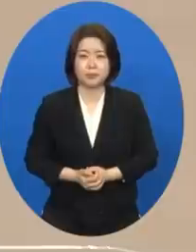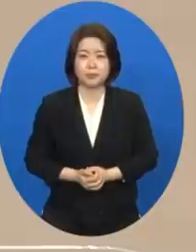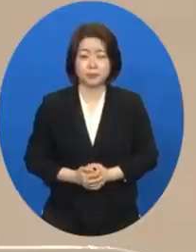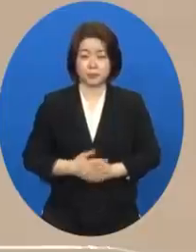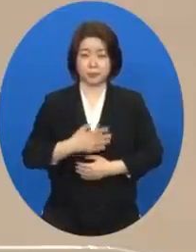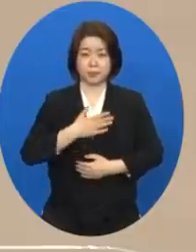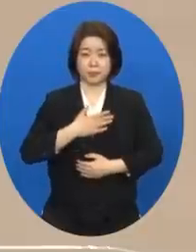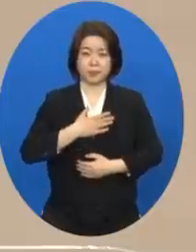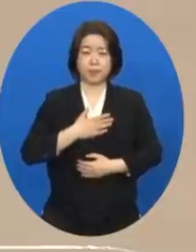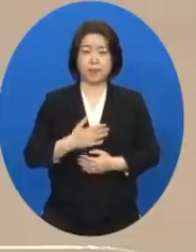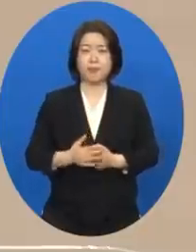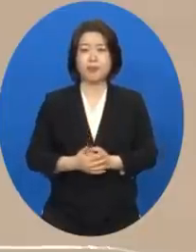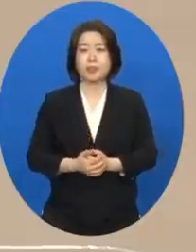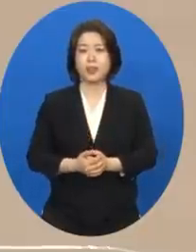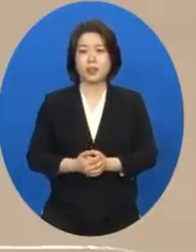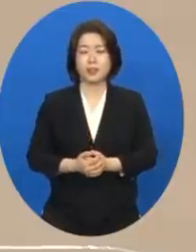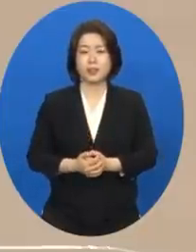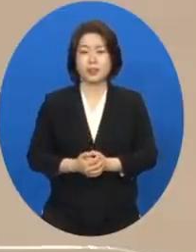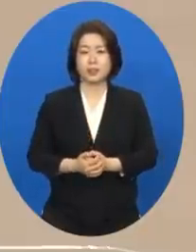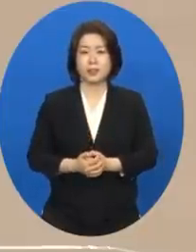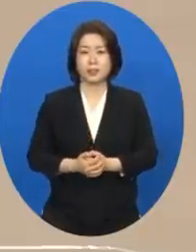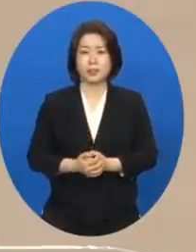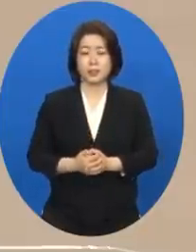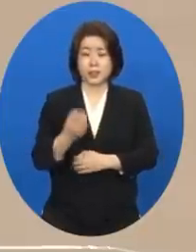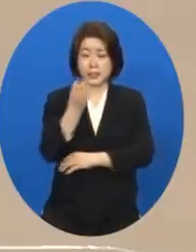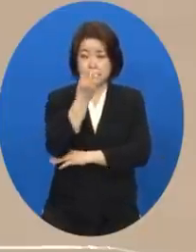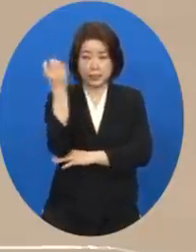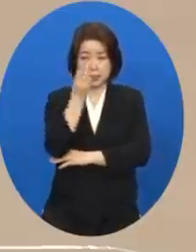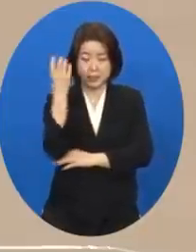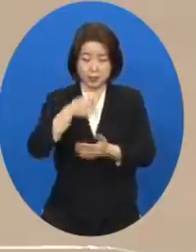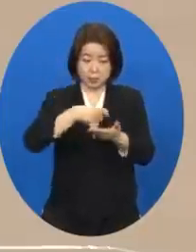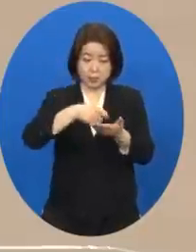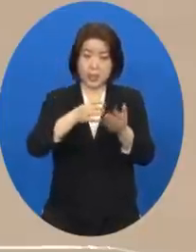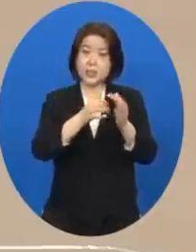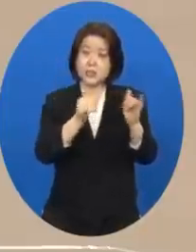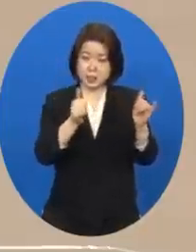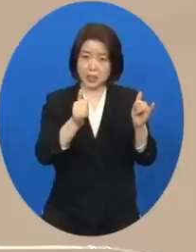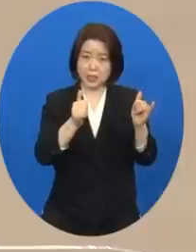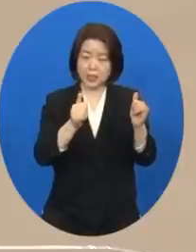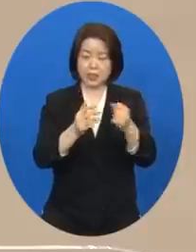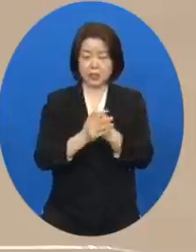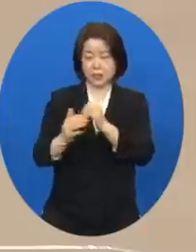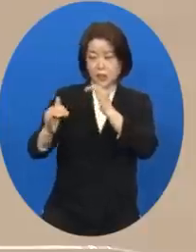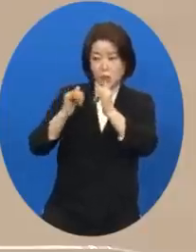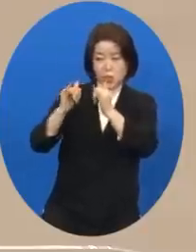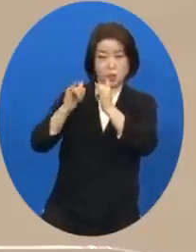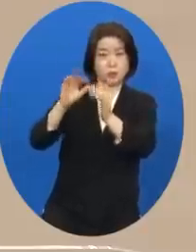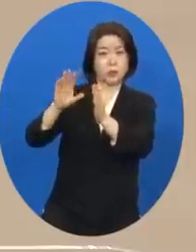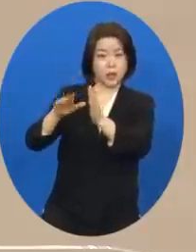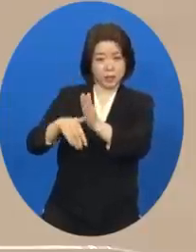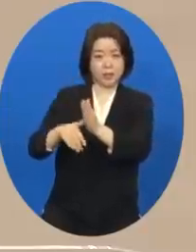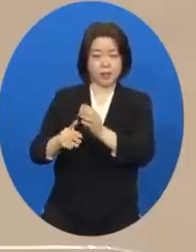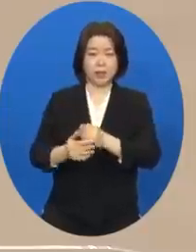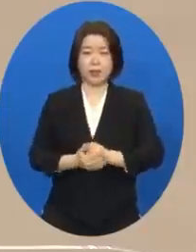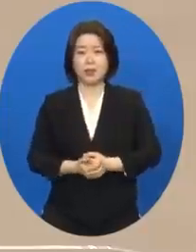제가 그 신문 기자와 인터뷰를 하면서